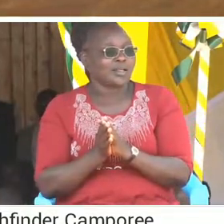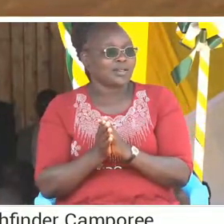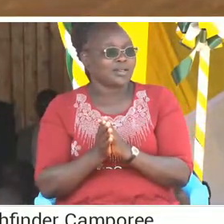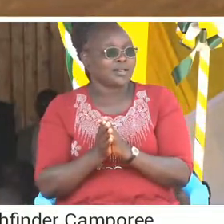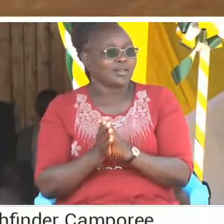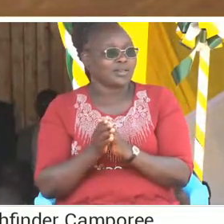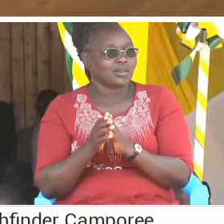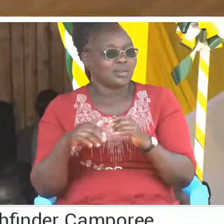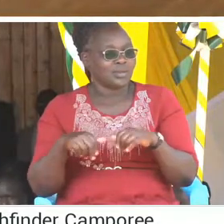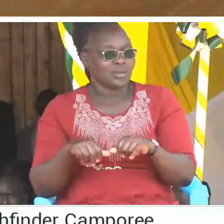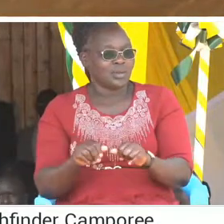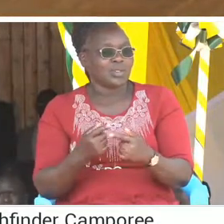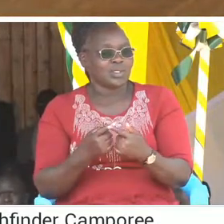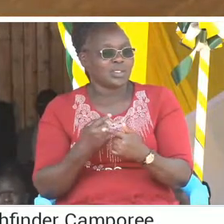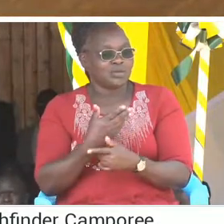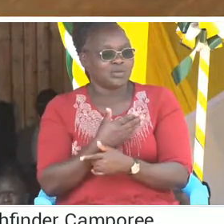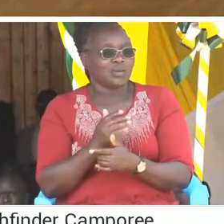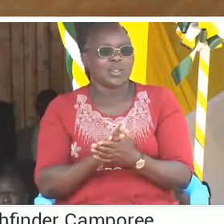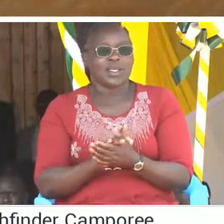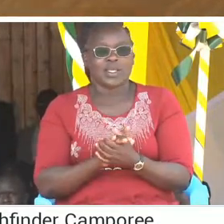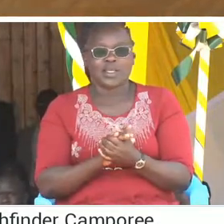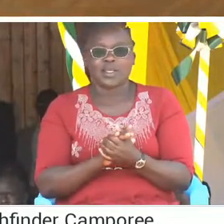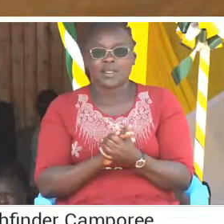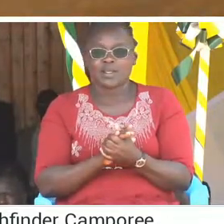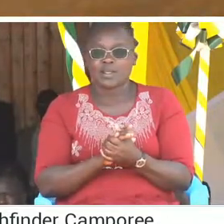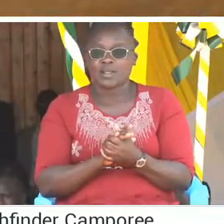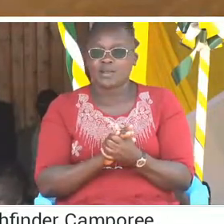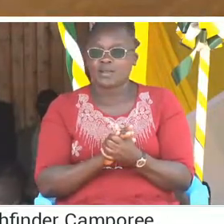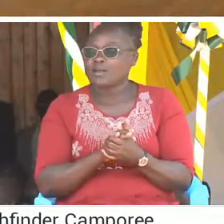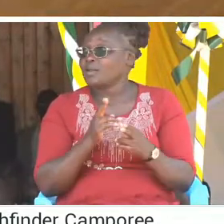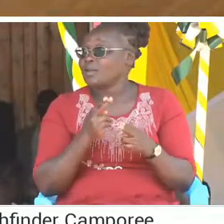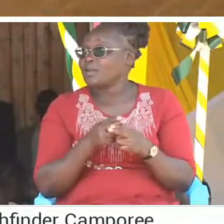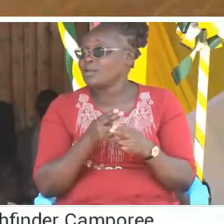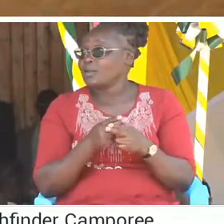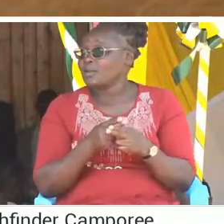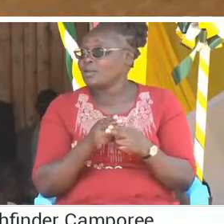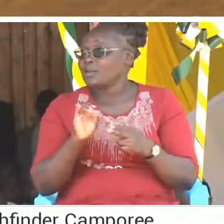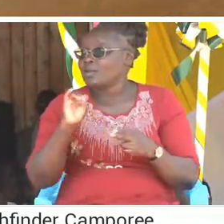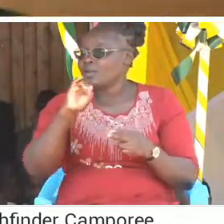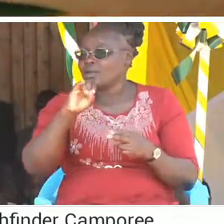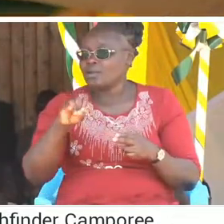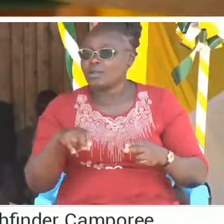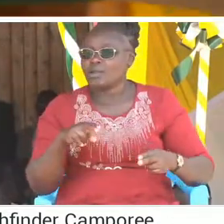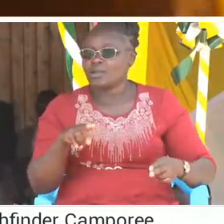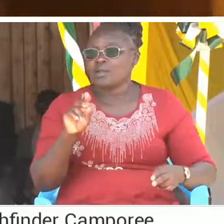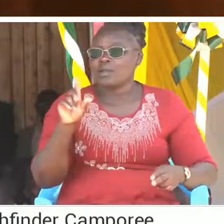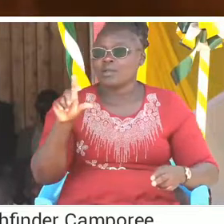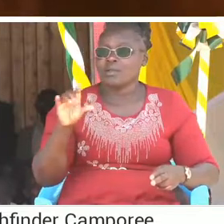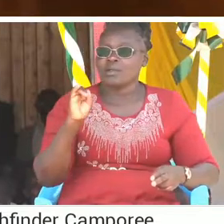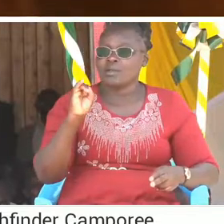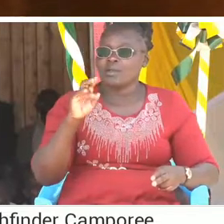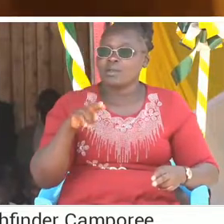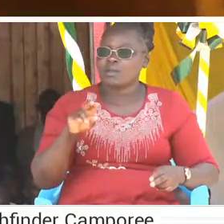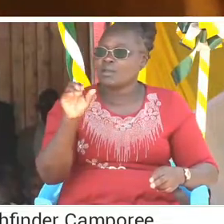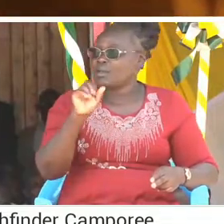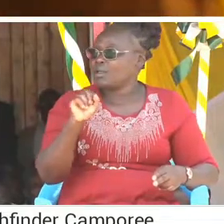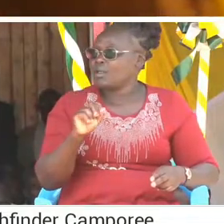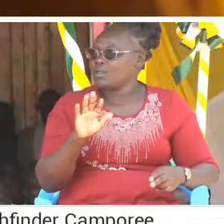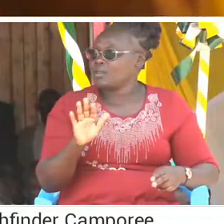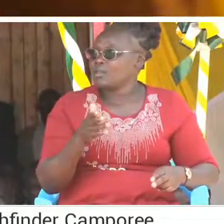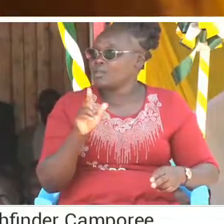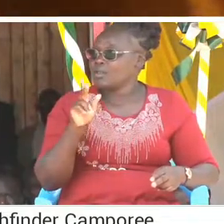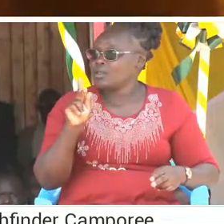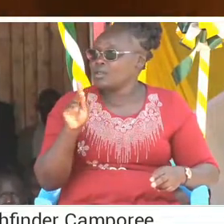hapo. Asante na Mungu awabariki. Kwa majina naitwa Julius Kipruto Keter. Kadisa ni